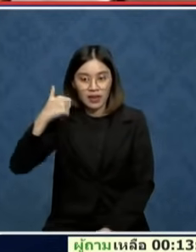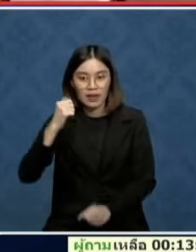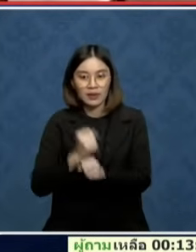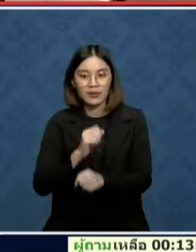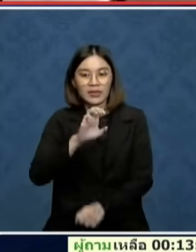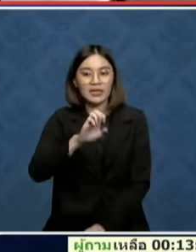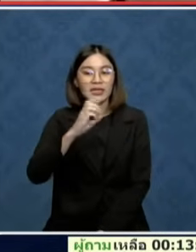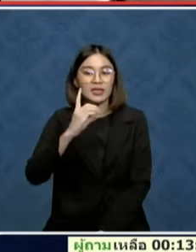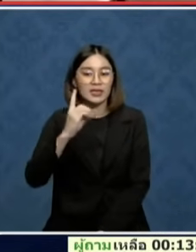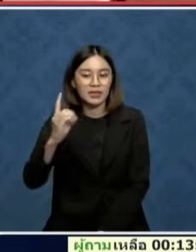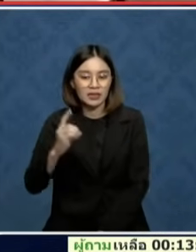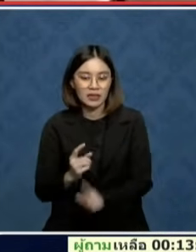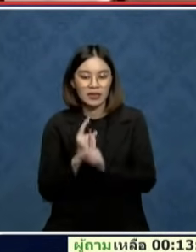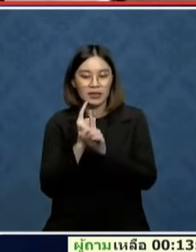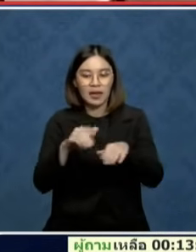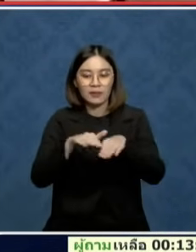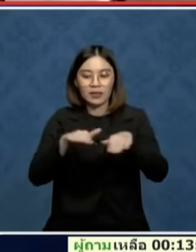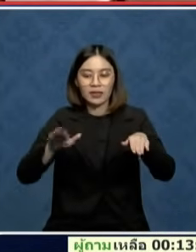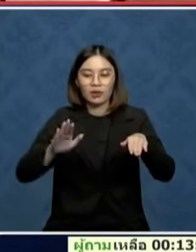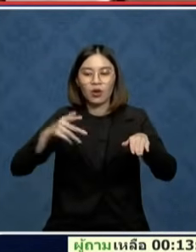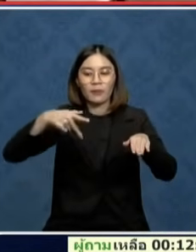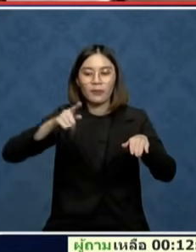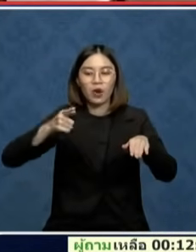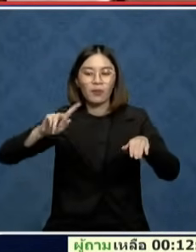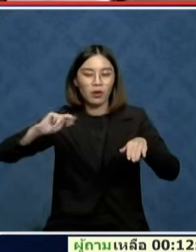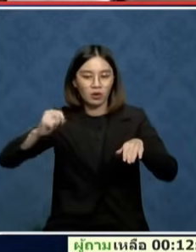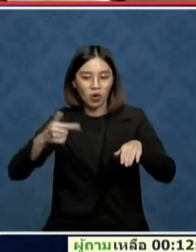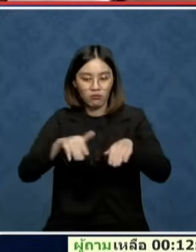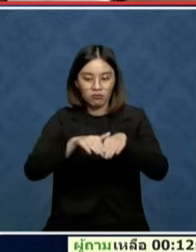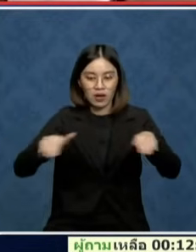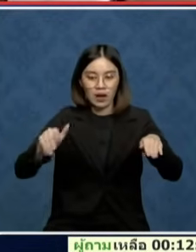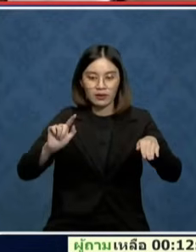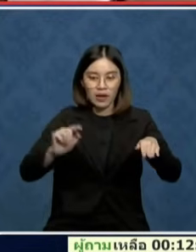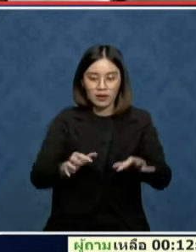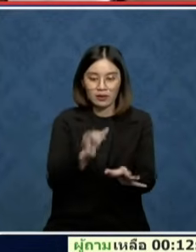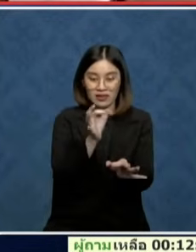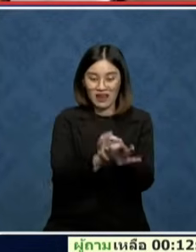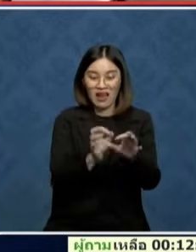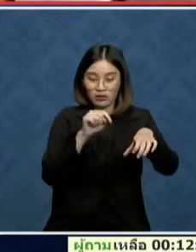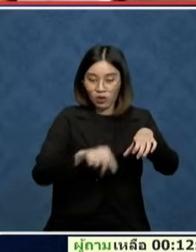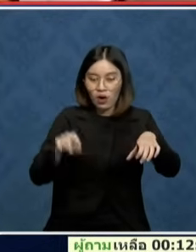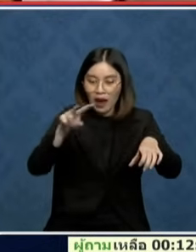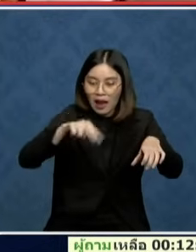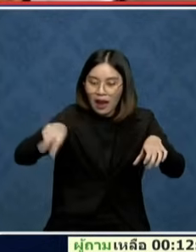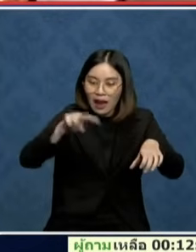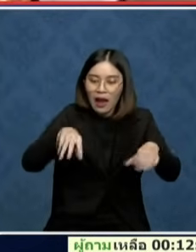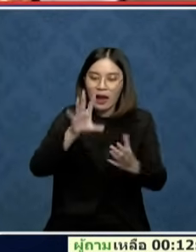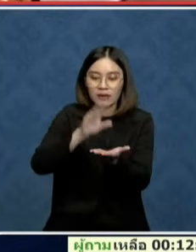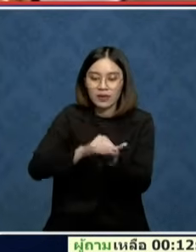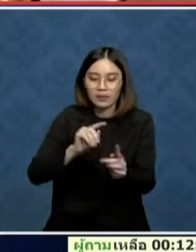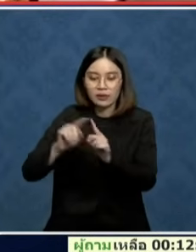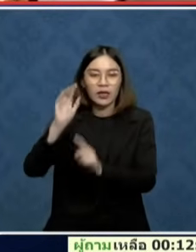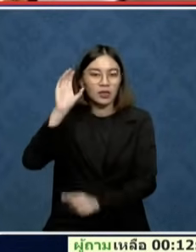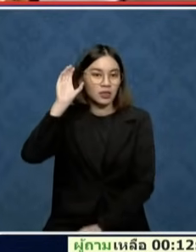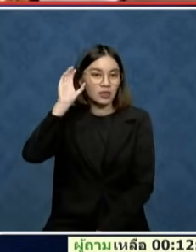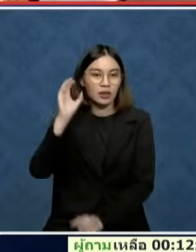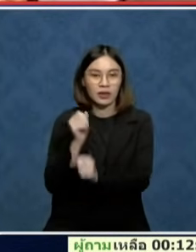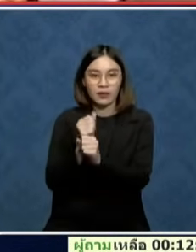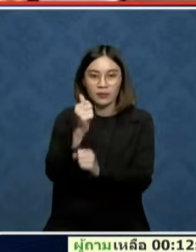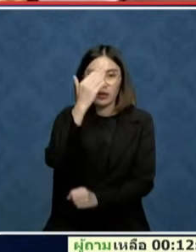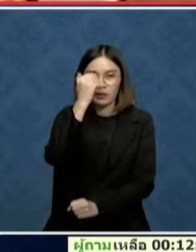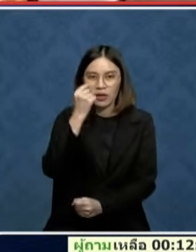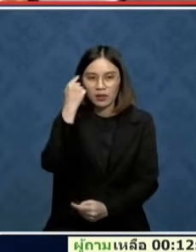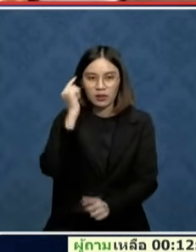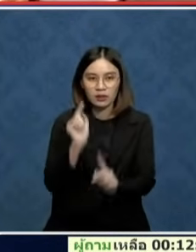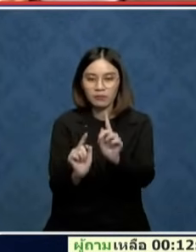EDD ตามหลักเกณฑ์ของปปงซึ่งหลักเกณฑ์หนึ่งก็คือธนาคารจะต้องหาข้อมูลที่น่าเชื่อถือเพื่อ